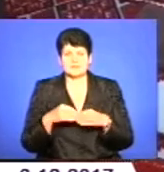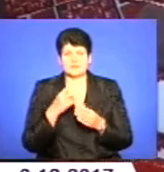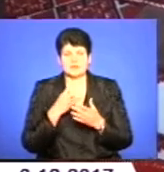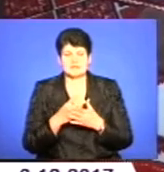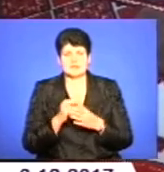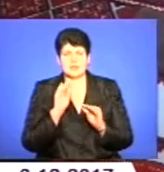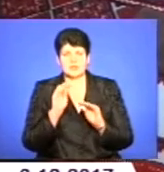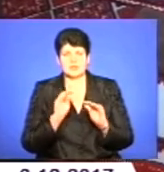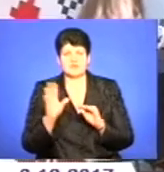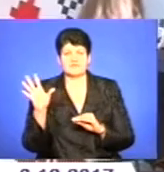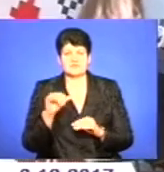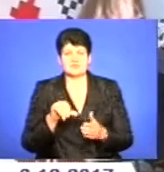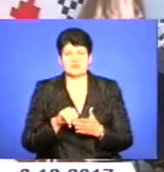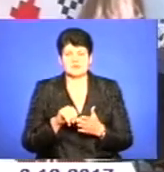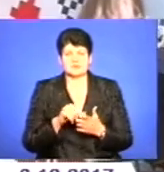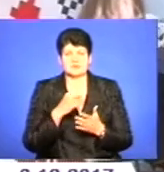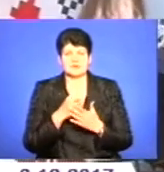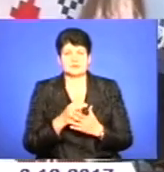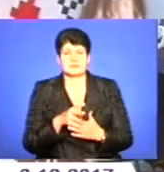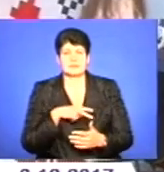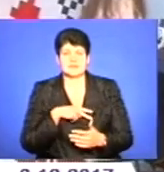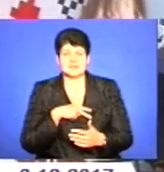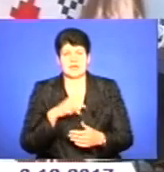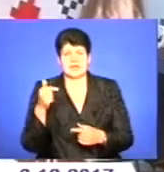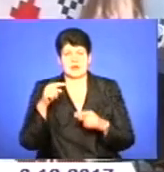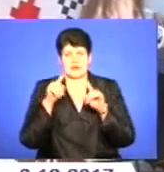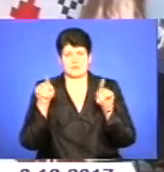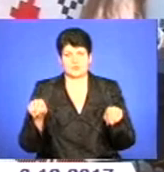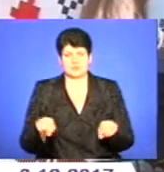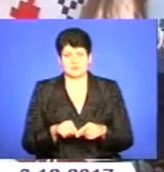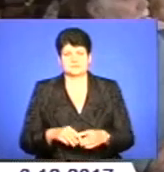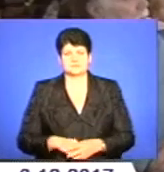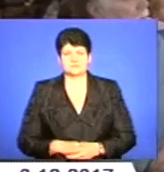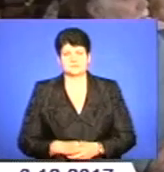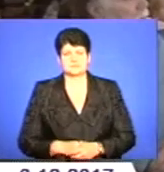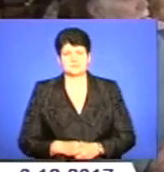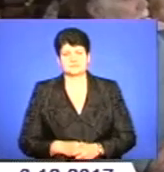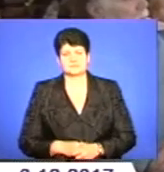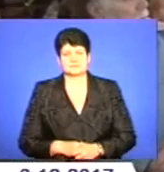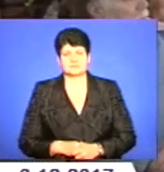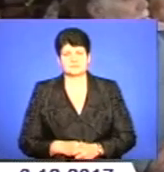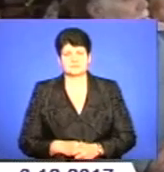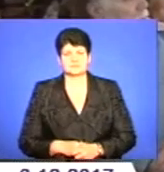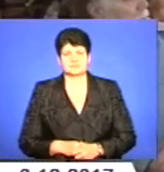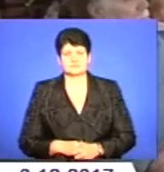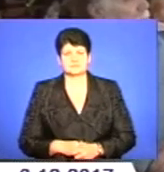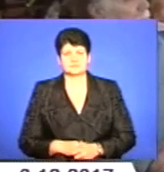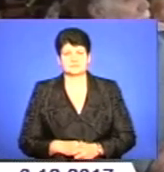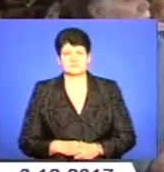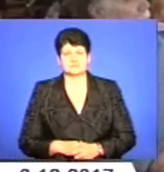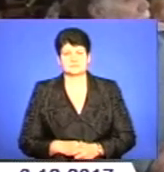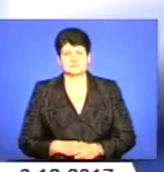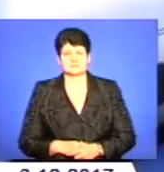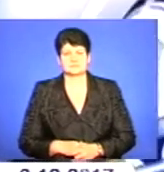Усіх учасників організатори нагородили призами та грамотами. Анастасія Чичко, Андрій Прокопів, Вісті ТТБ.